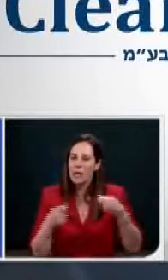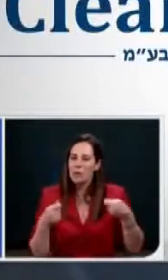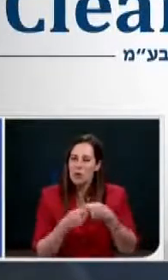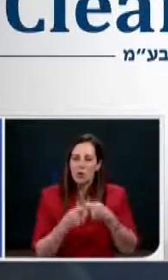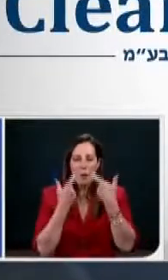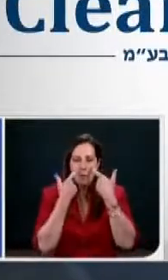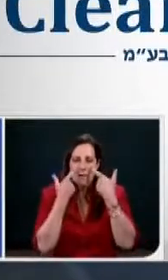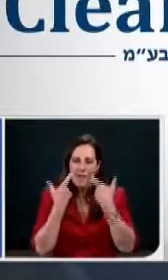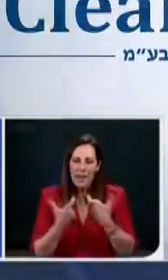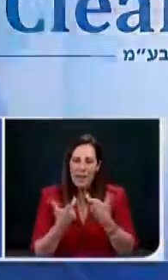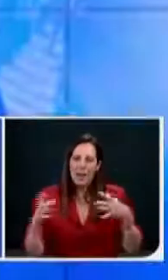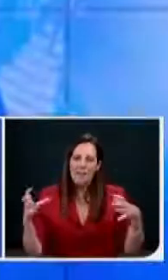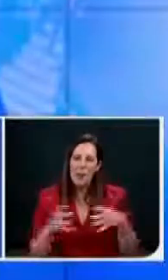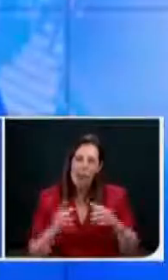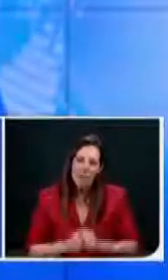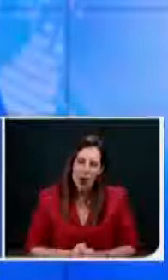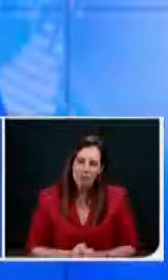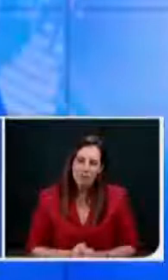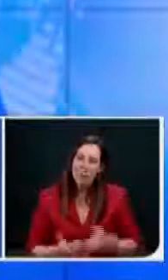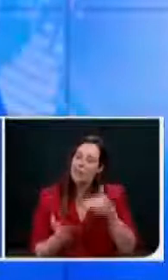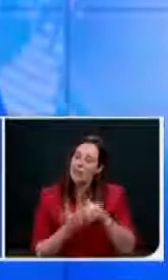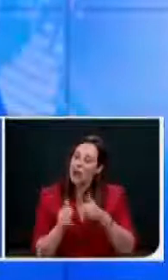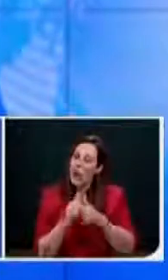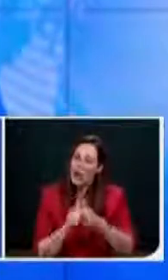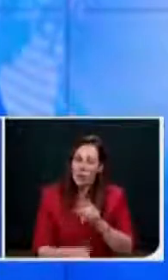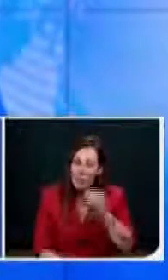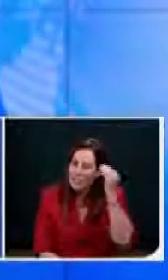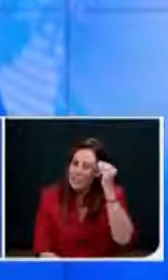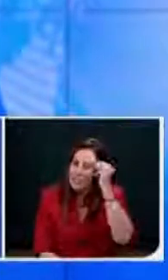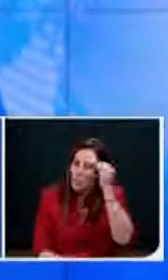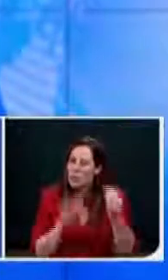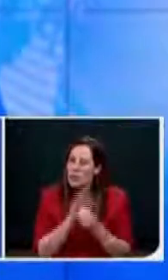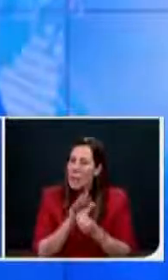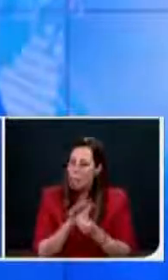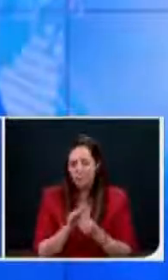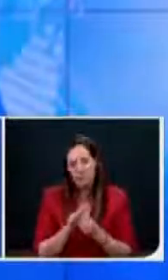מפקח בנייה מחברת רג'ואן. נמשיך ונעקוב, אבל תזכרו את הטיפים של המהנדס.